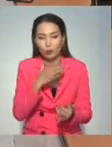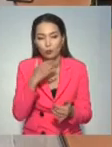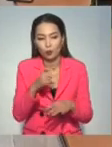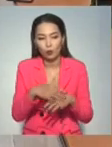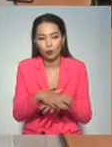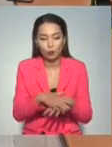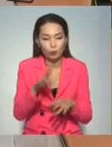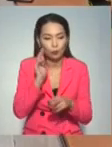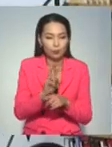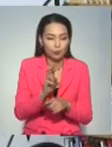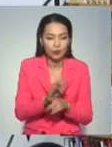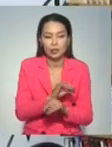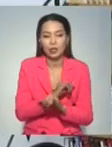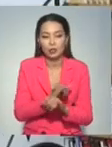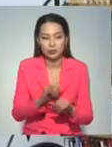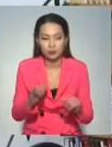кружки и развиваться.